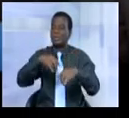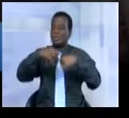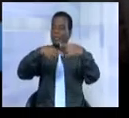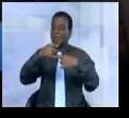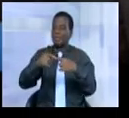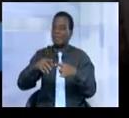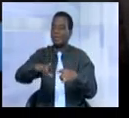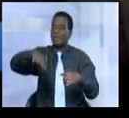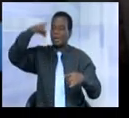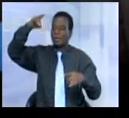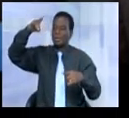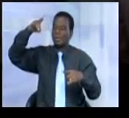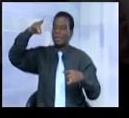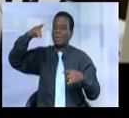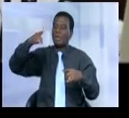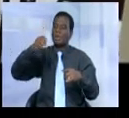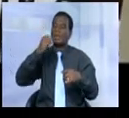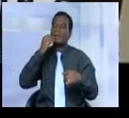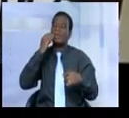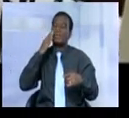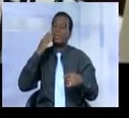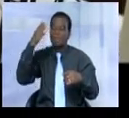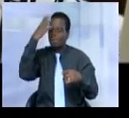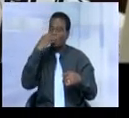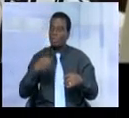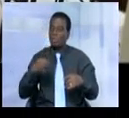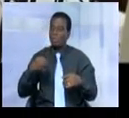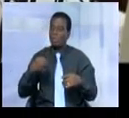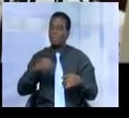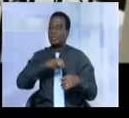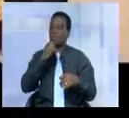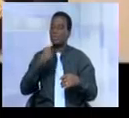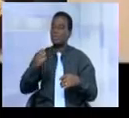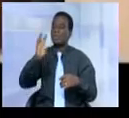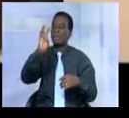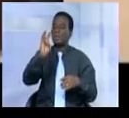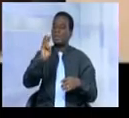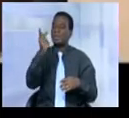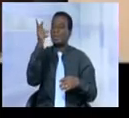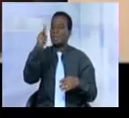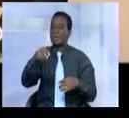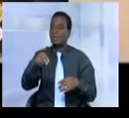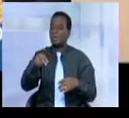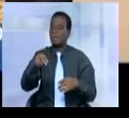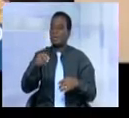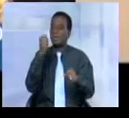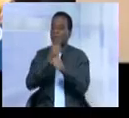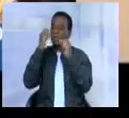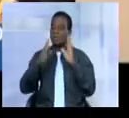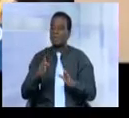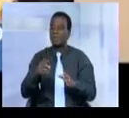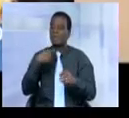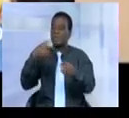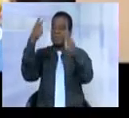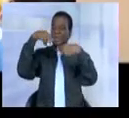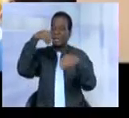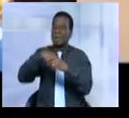faut qu'il trouve du logement pour son personnel. Je suis à 6 km d'Azopé. Il y a des travailleurs même qui chaque jour arrivent dans mon